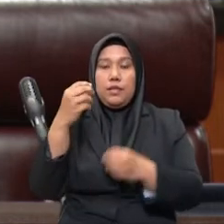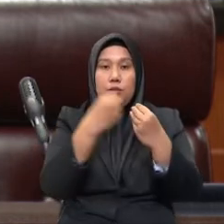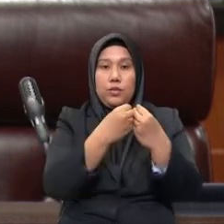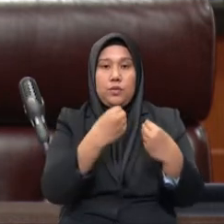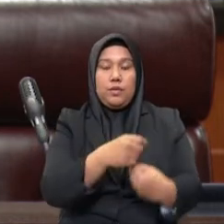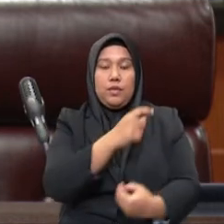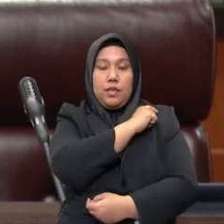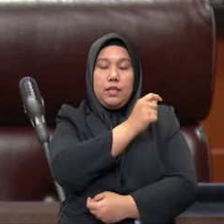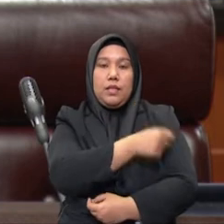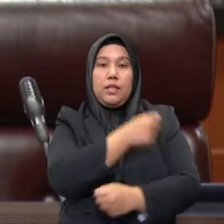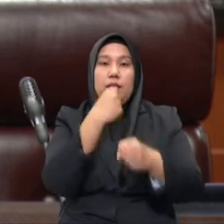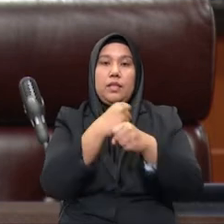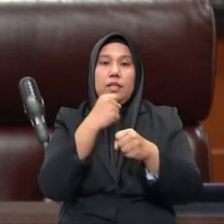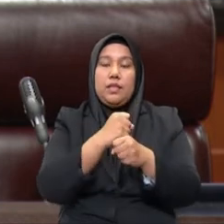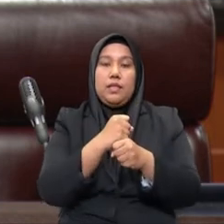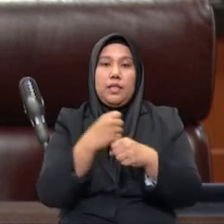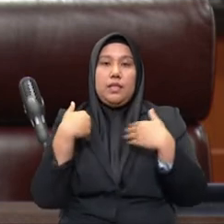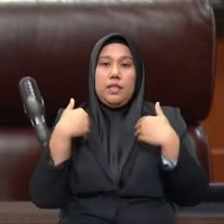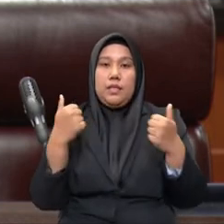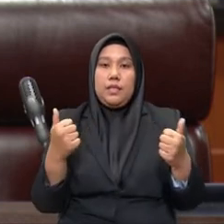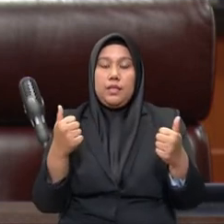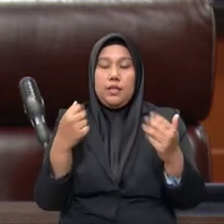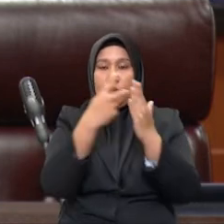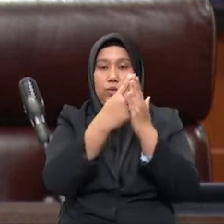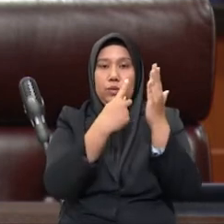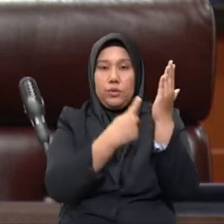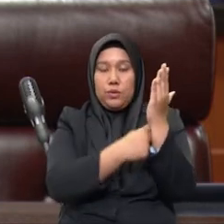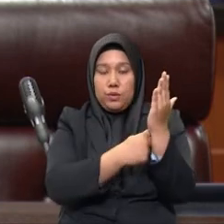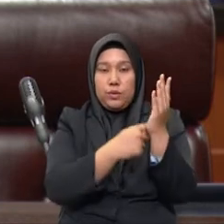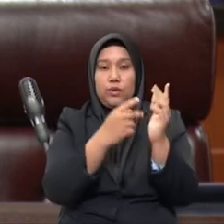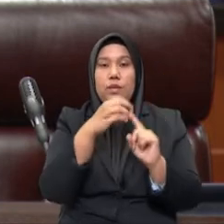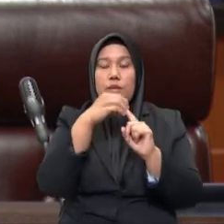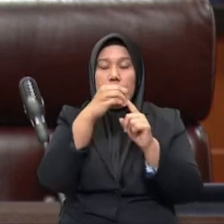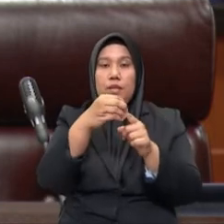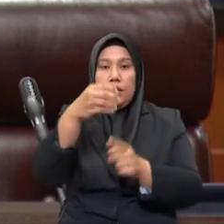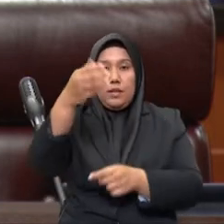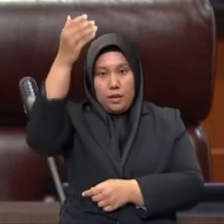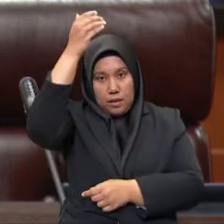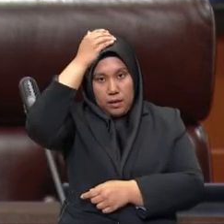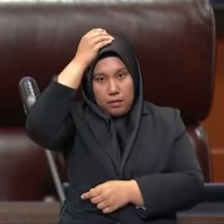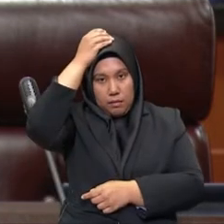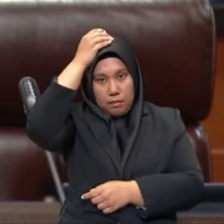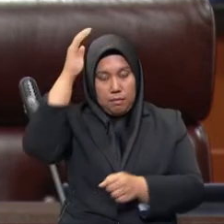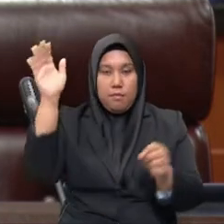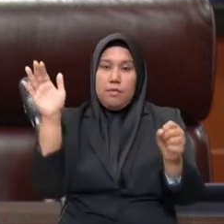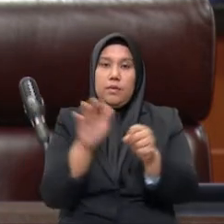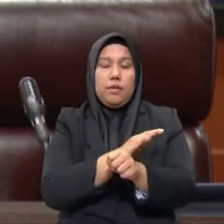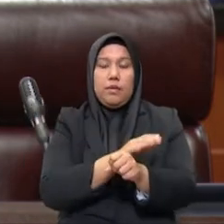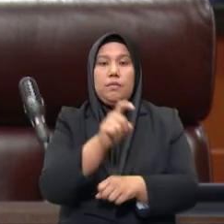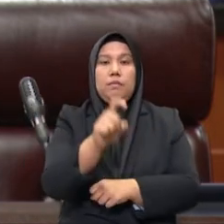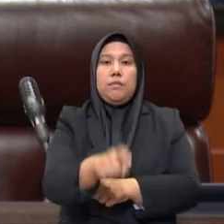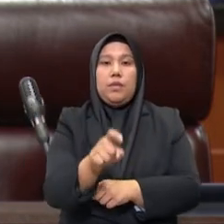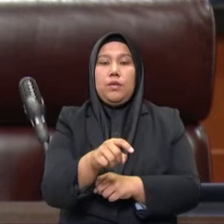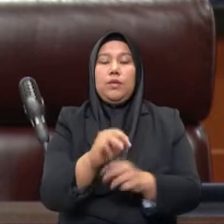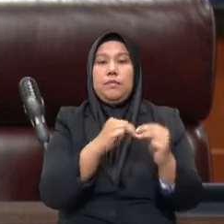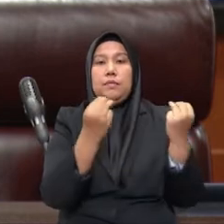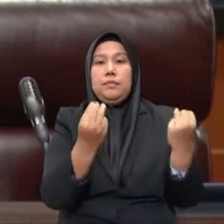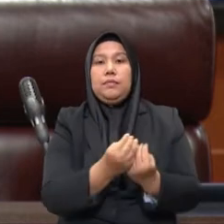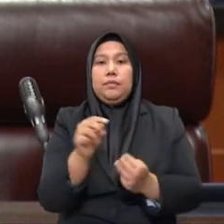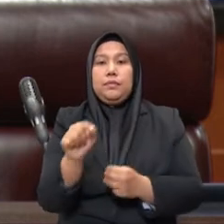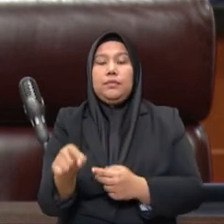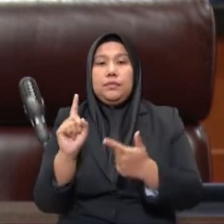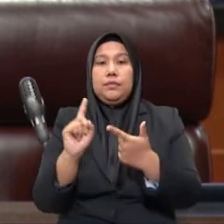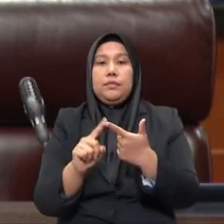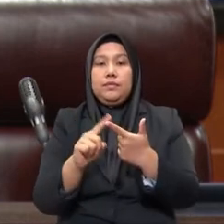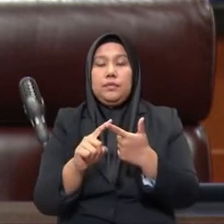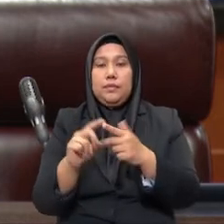tenaga kerja kesihatan, khususnya jururawat, untuk memenuhi keperluan populasi. Yang kedua, kita akan buat juga